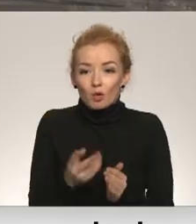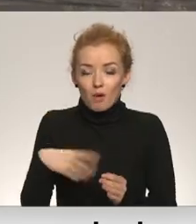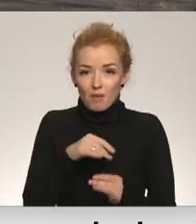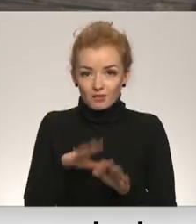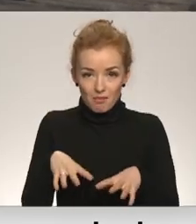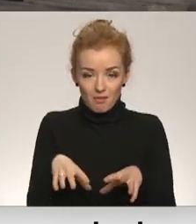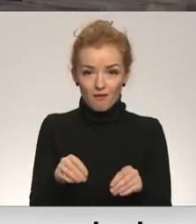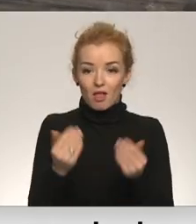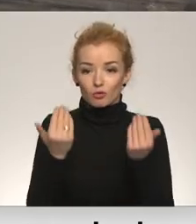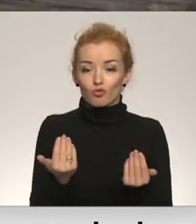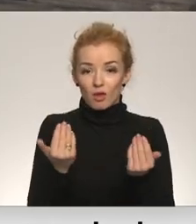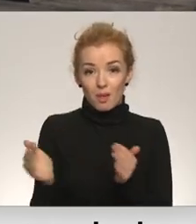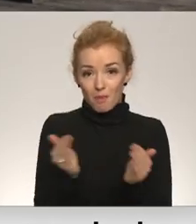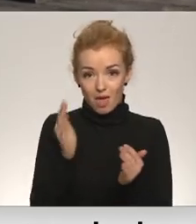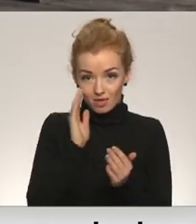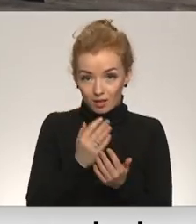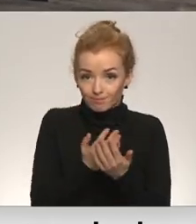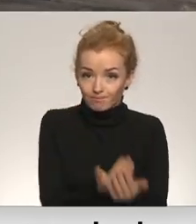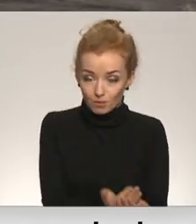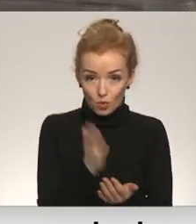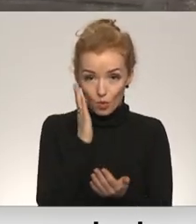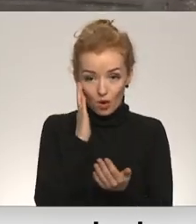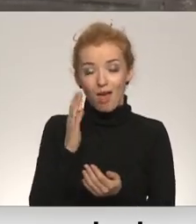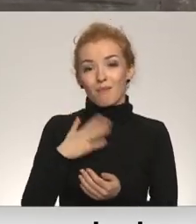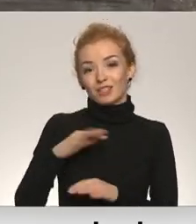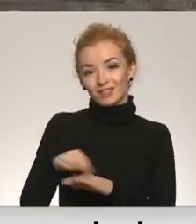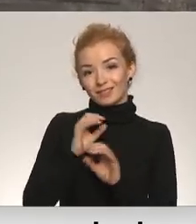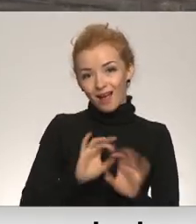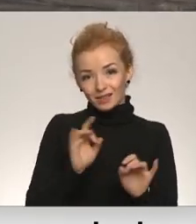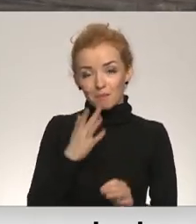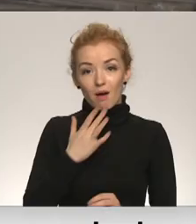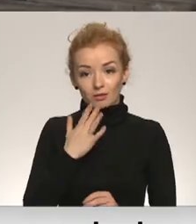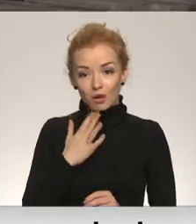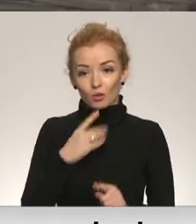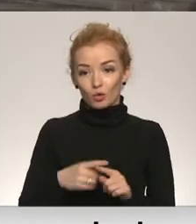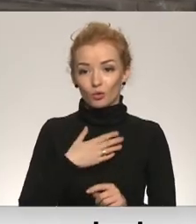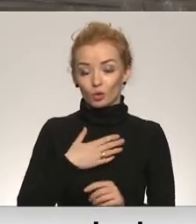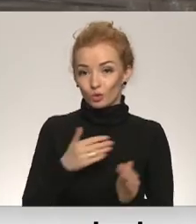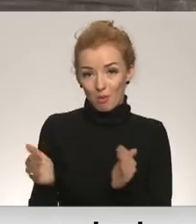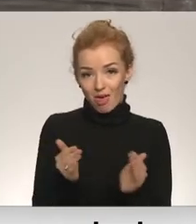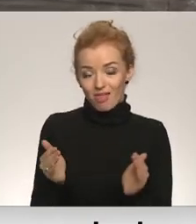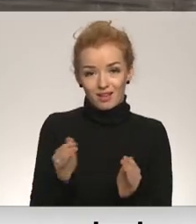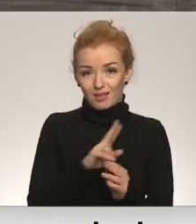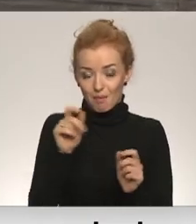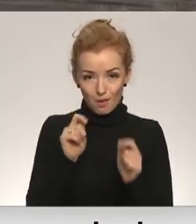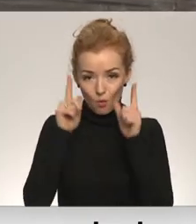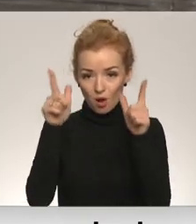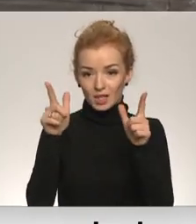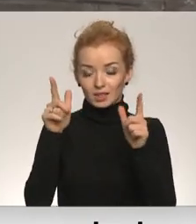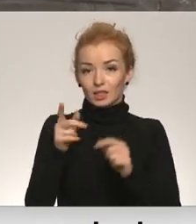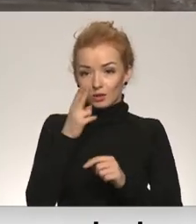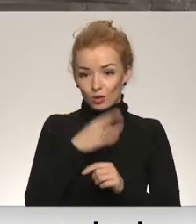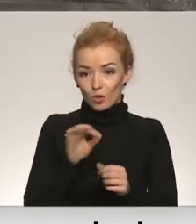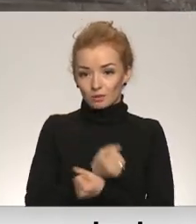mazākais. Mēs šodien guldīsim bērniņus gultiņās un tētis lasīs pasakas. Un mūsu bērni nemodīsies